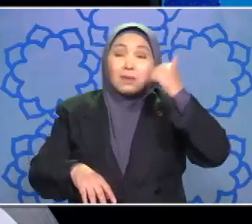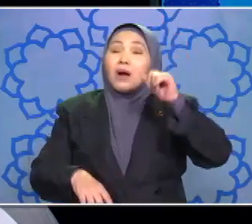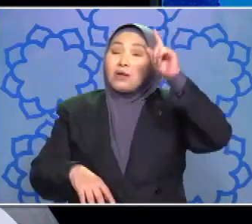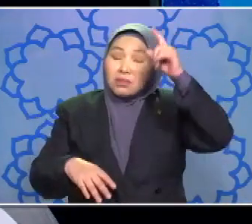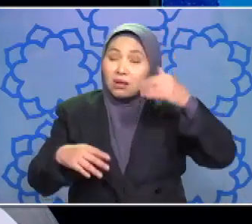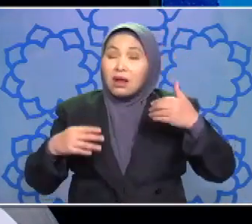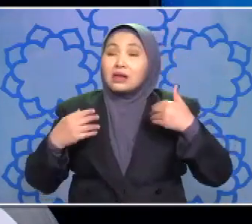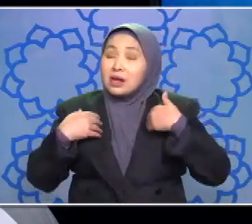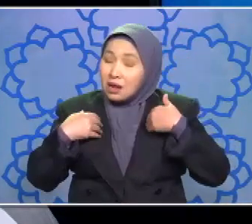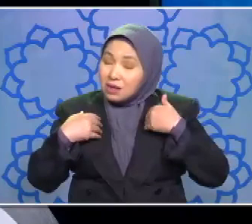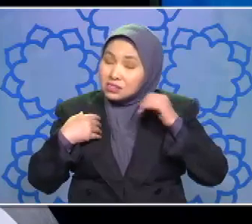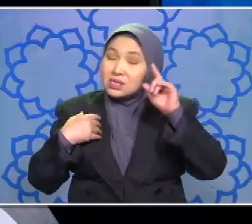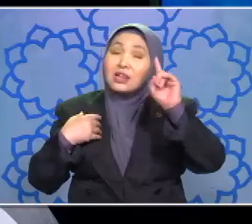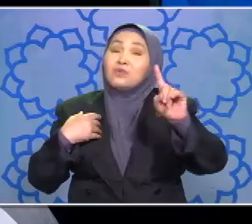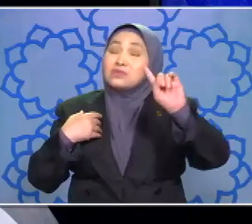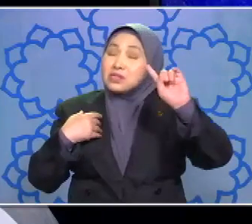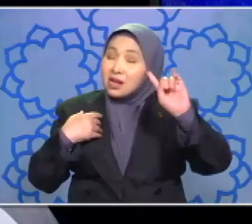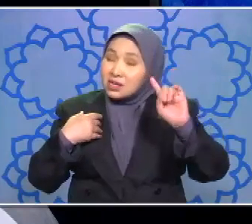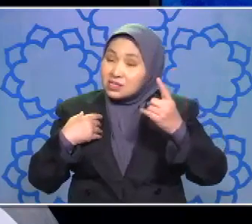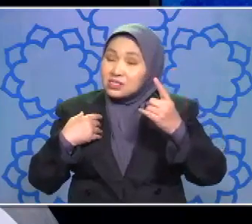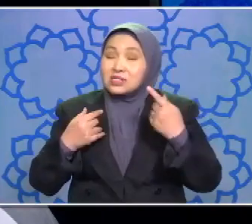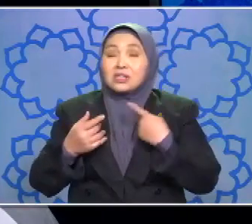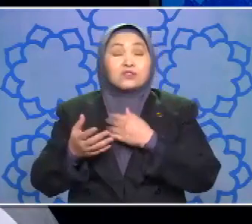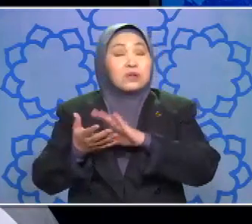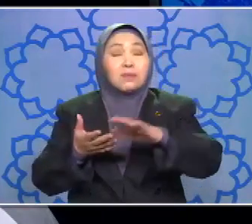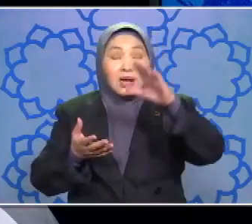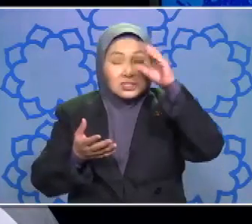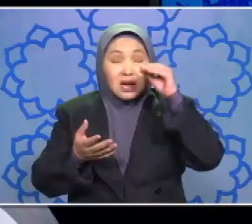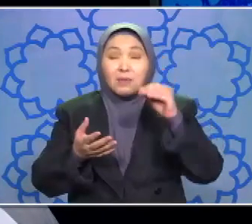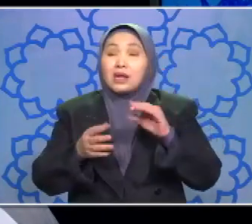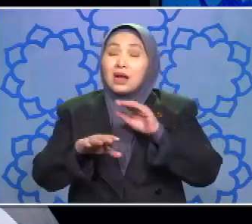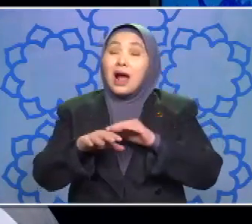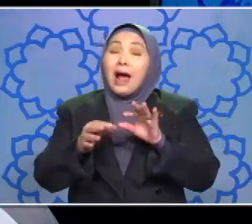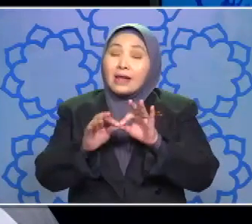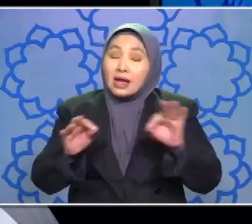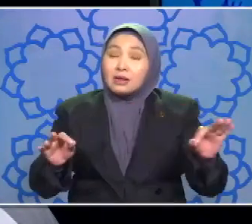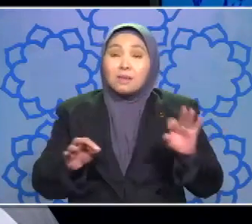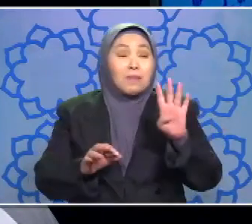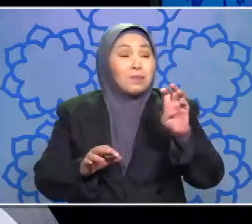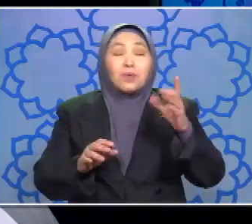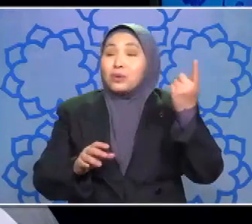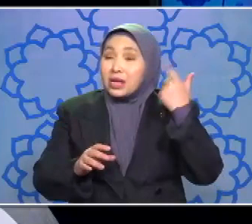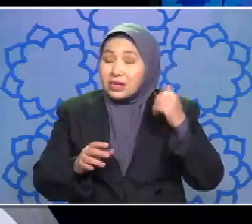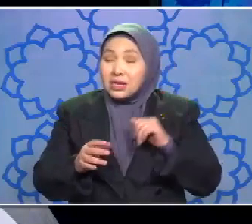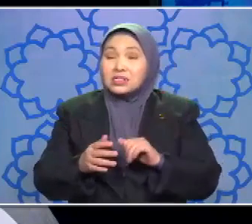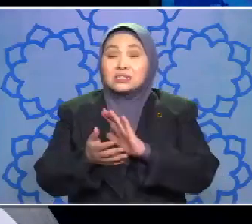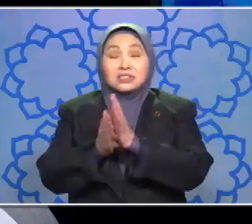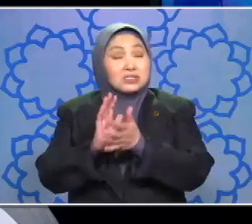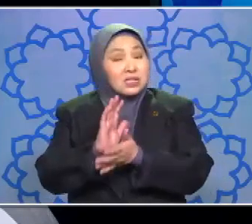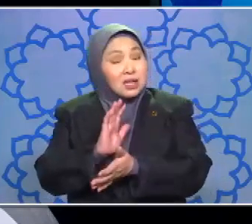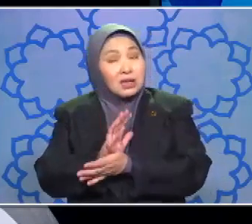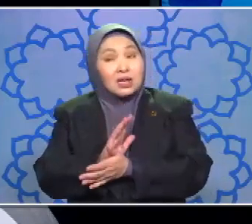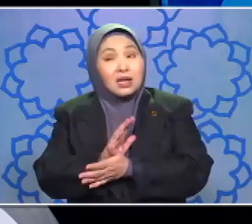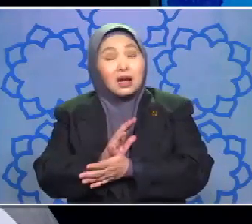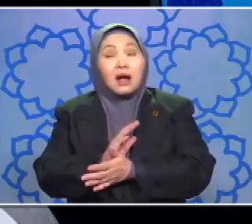adalah Raufur Rahim yang kita dah belajar pada ayat 47. Jadi ayat 51 ini Allah kata fa iyya ya farhabun, kamu